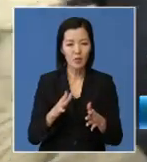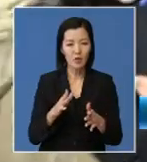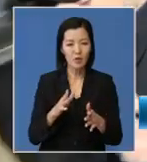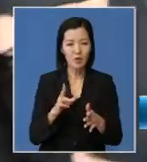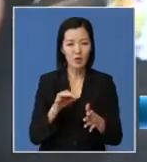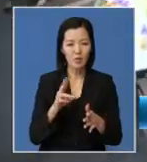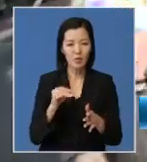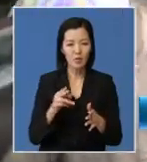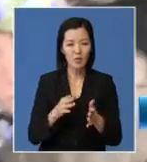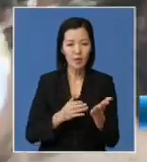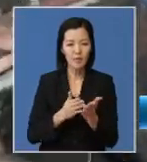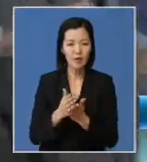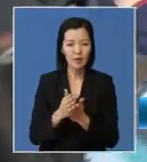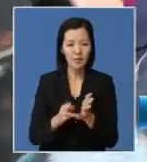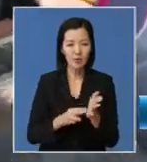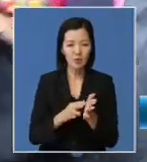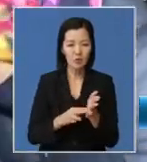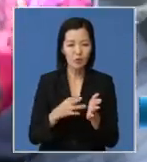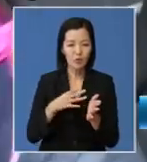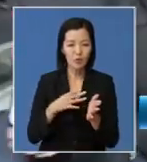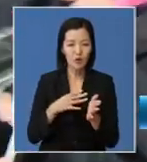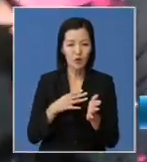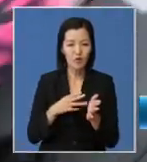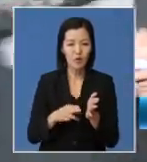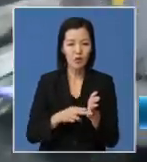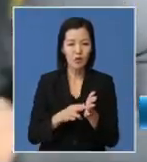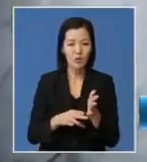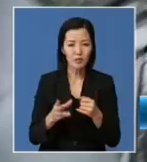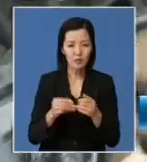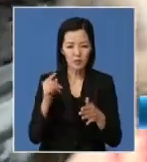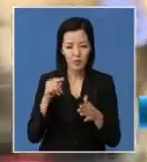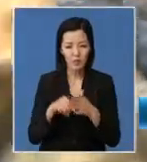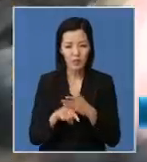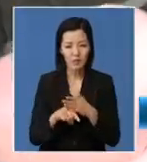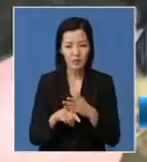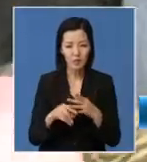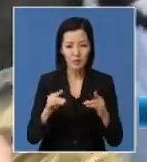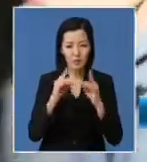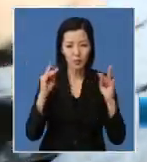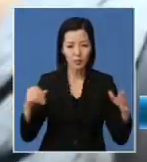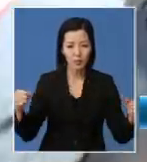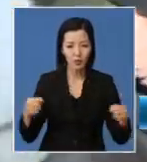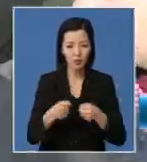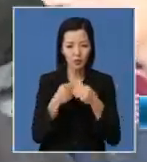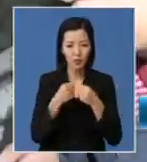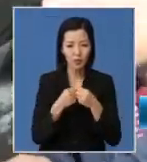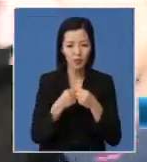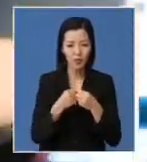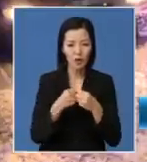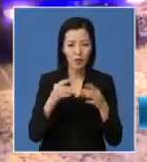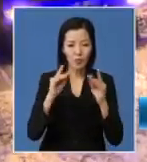бағытымен кетіп бара жатқан жолда болған. Жолаушы тасымалдаған көлік жерасты жүргіншілер көпіріне соғылған. Салдарынан көпірдің